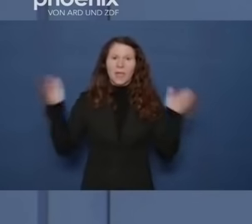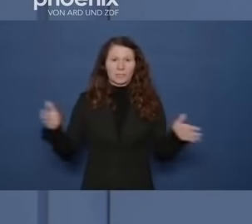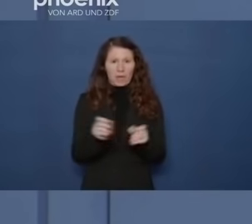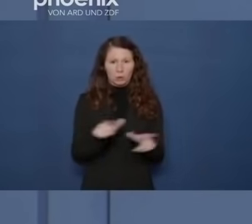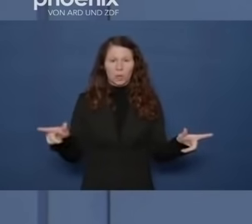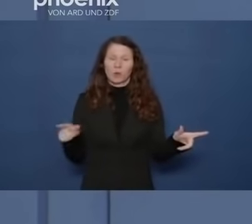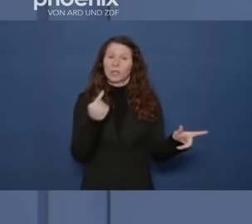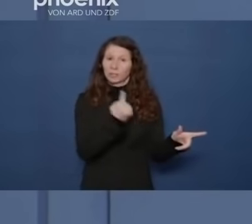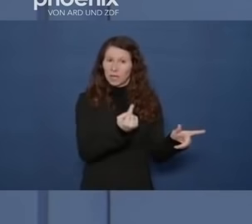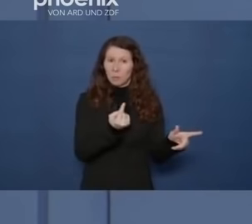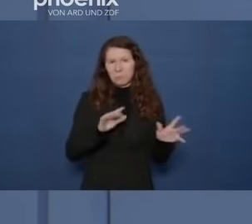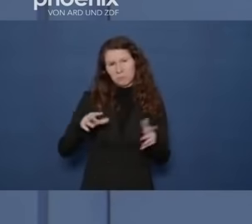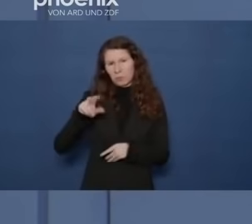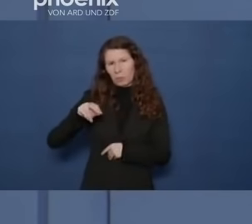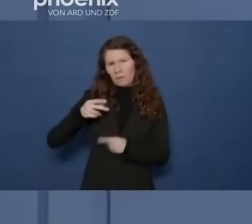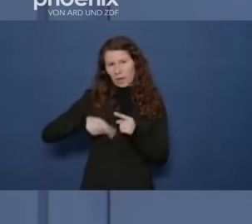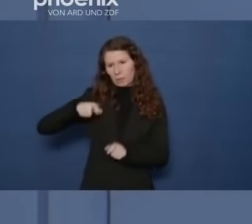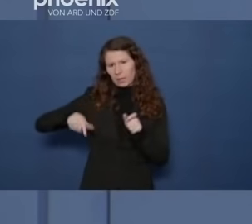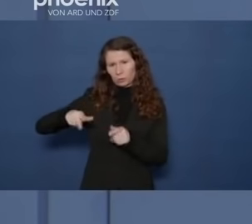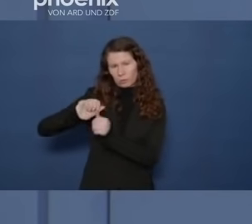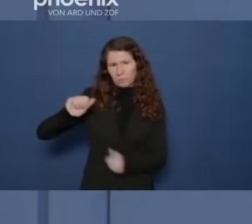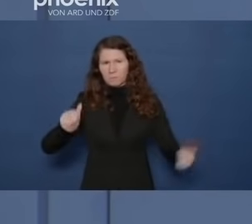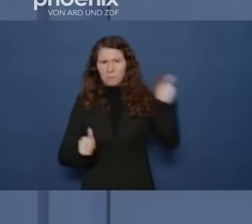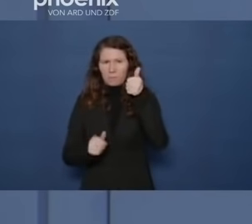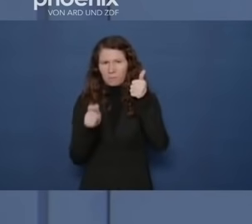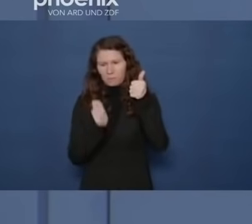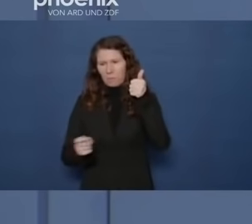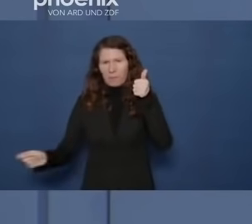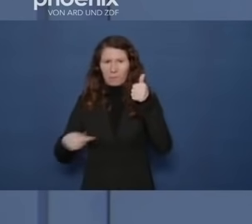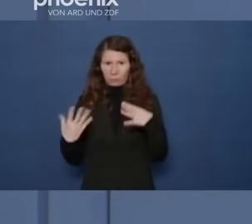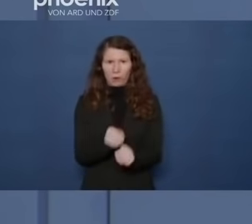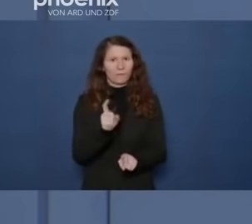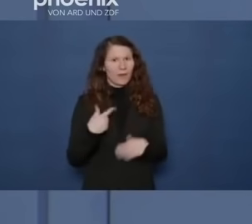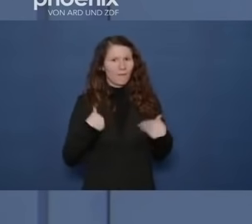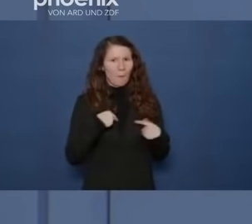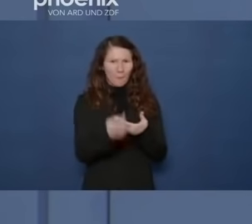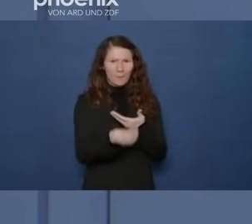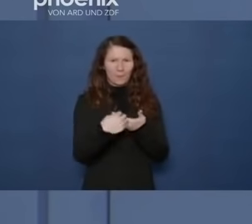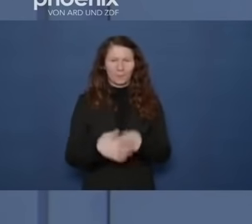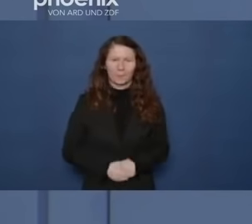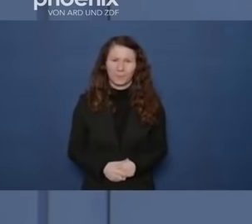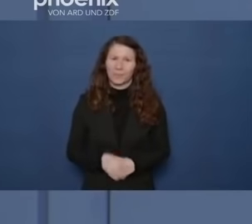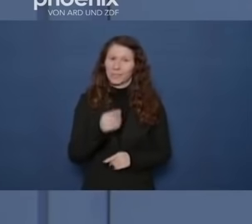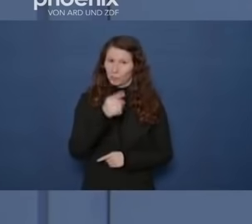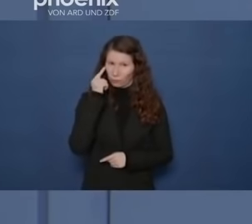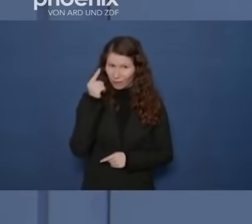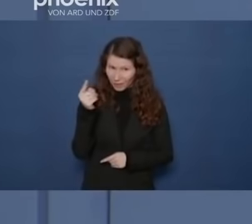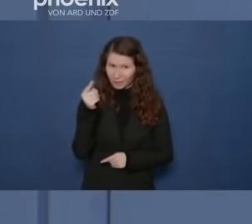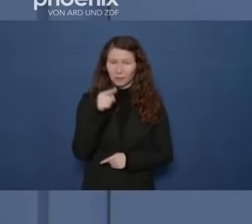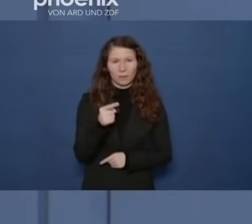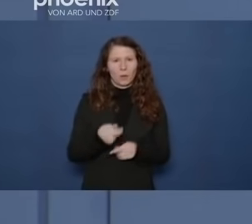gutes Dutzend qualifizierter Bewerber durchgesetzt und wir sind froh, dass wir ihn haben. Wie Sie wissen, befindet